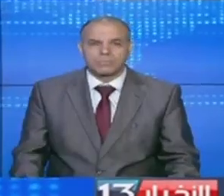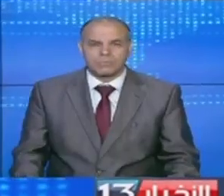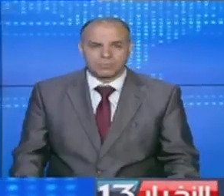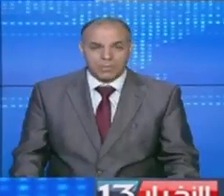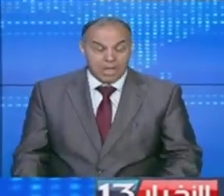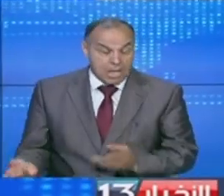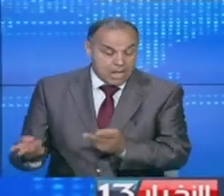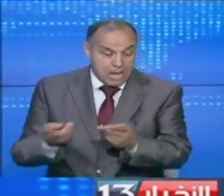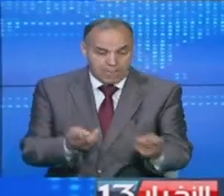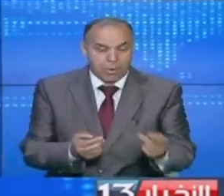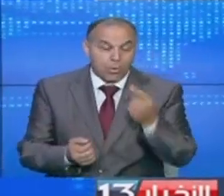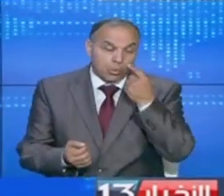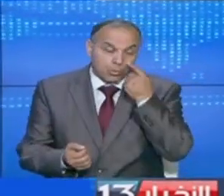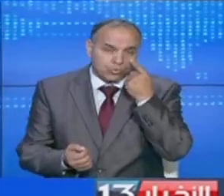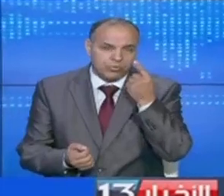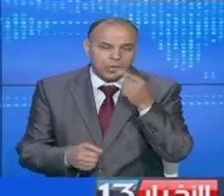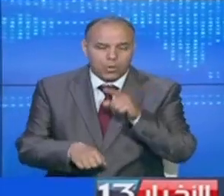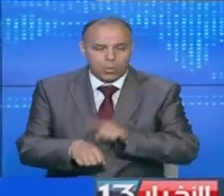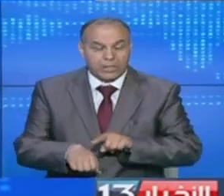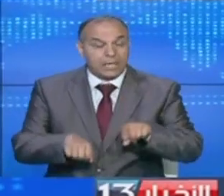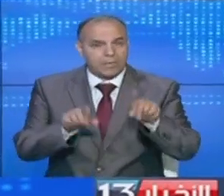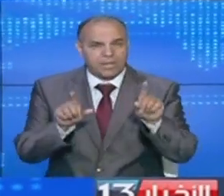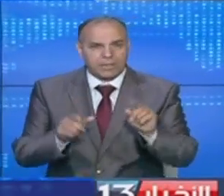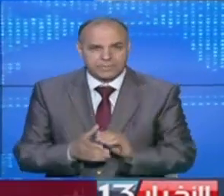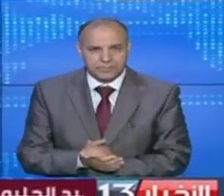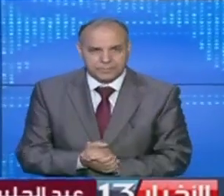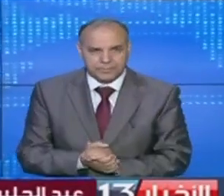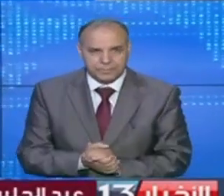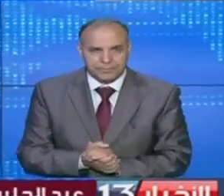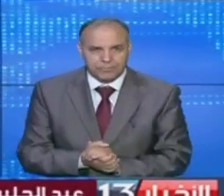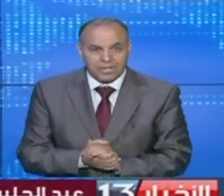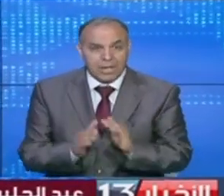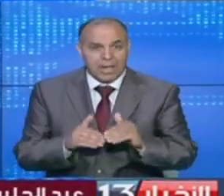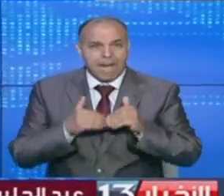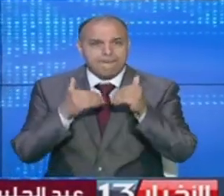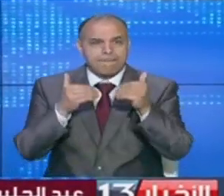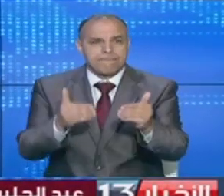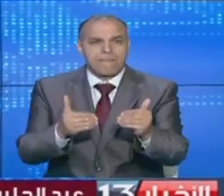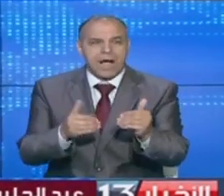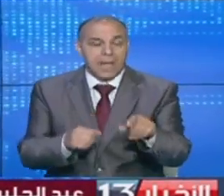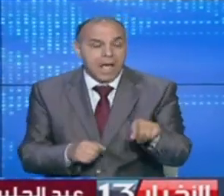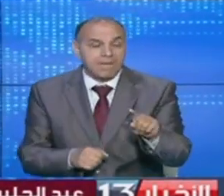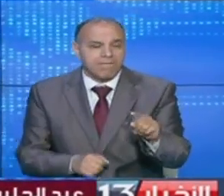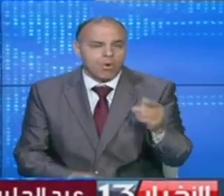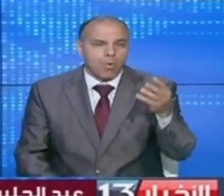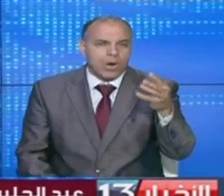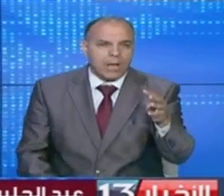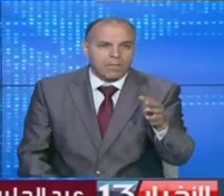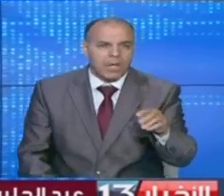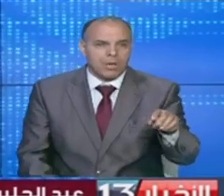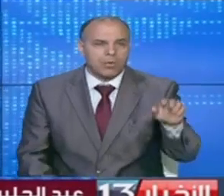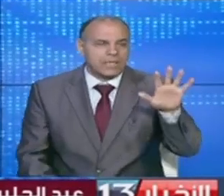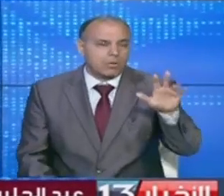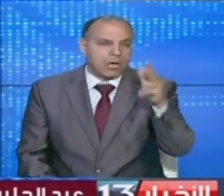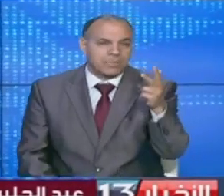اهلا بكم مشاهدينا الكرام في هذا الموعد الاخباريه بعد قيامها بالف واربعمائه وثلاثه